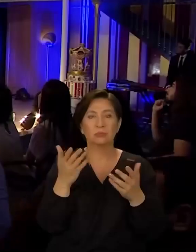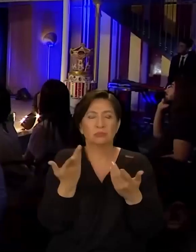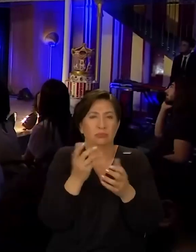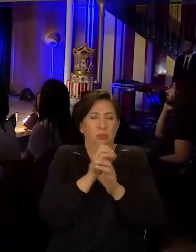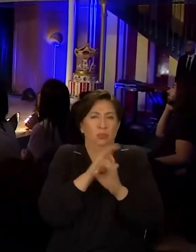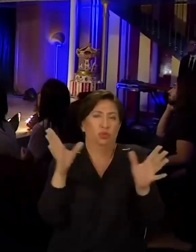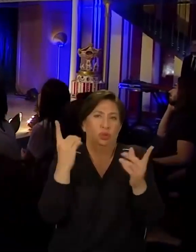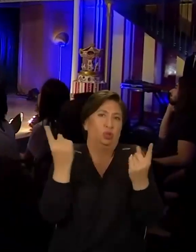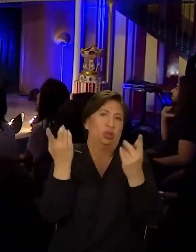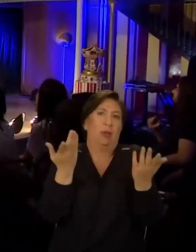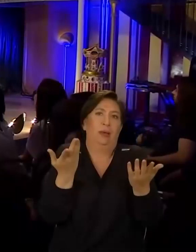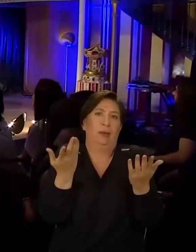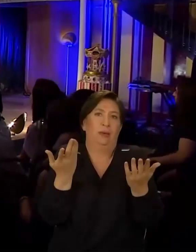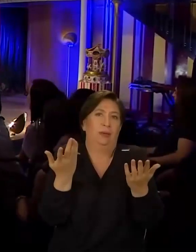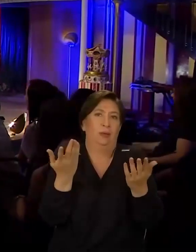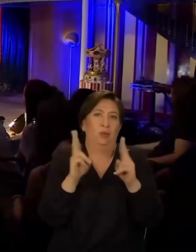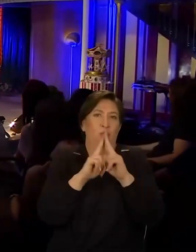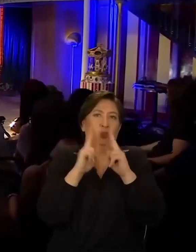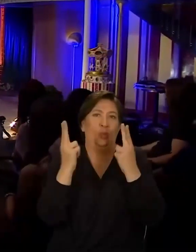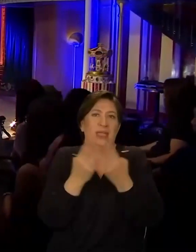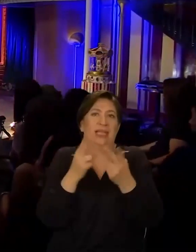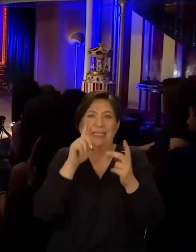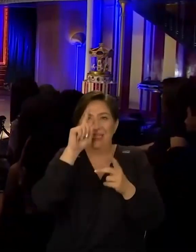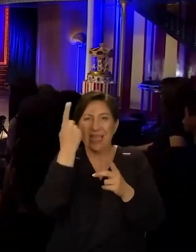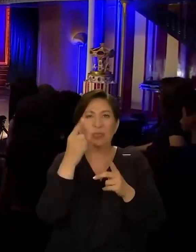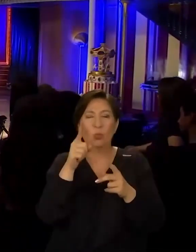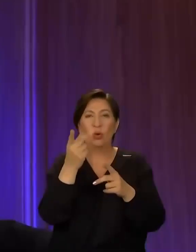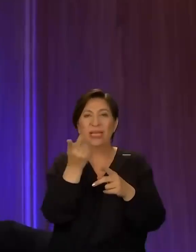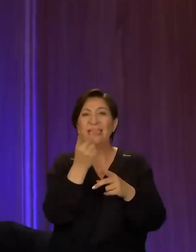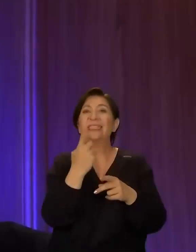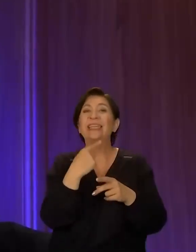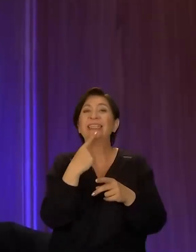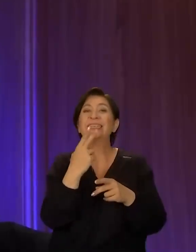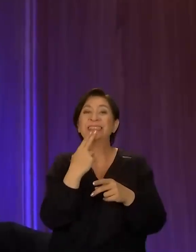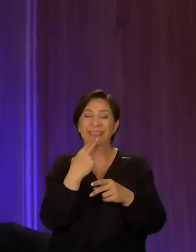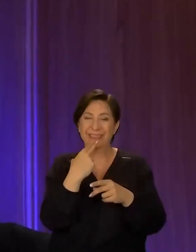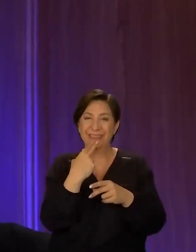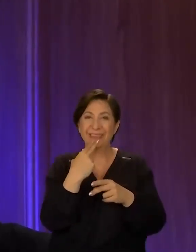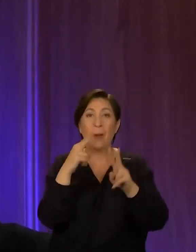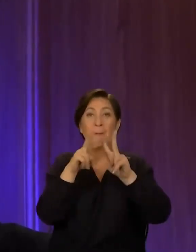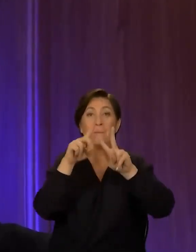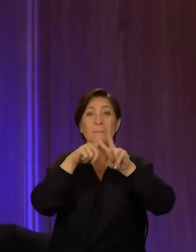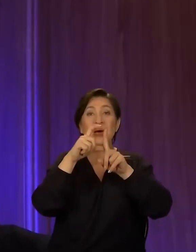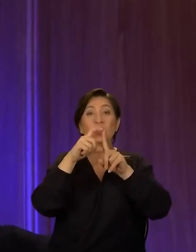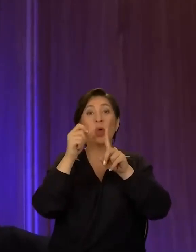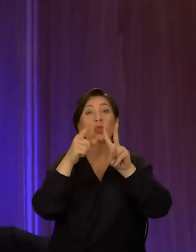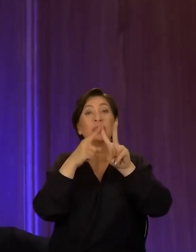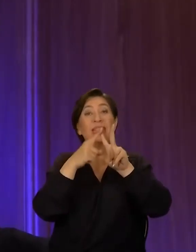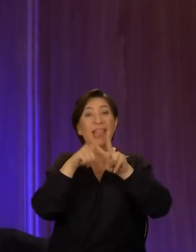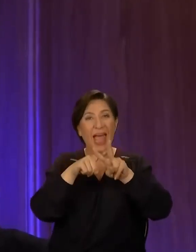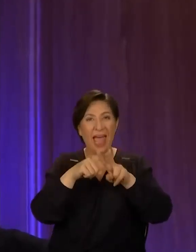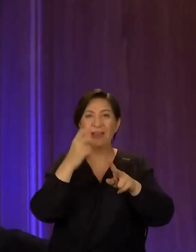gerçekleşiyor. Müthiş bir olay yani. Dünyada sadece bu iki tatlı kız... Madonna